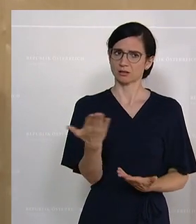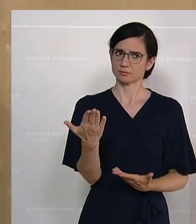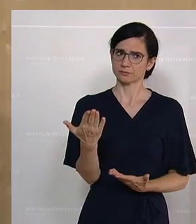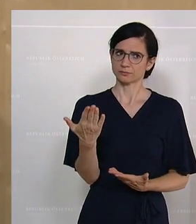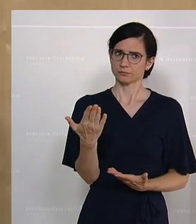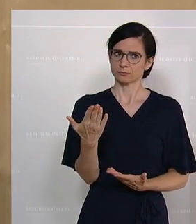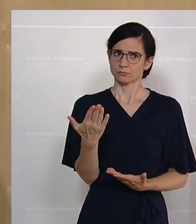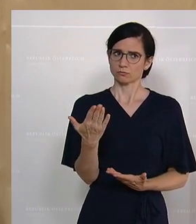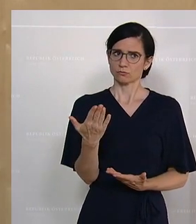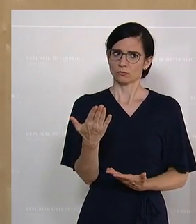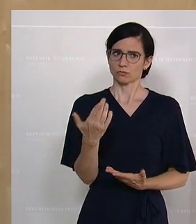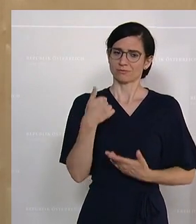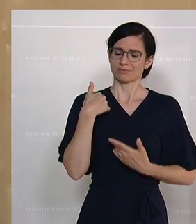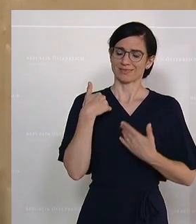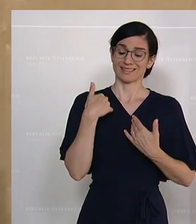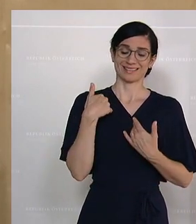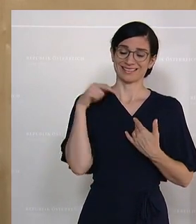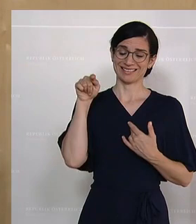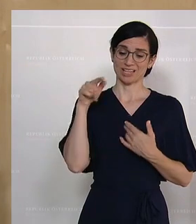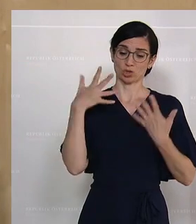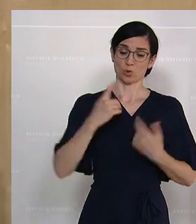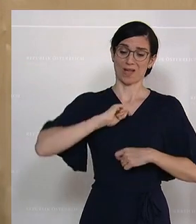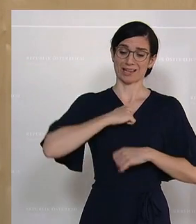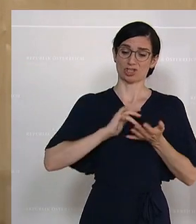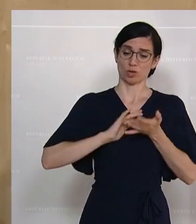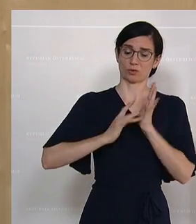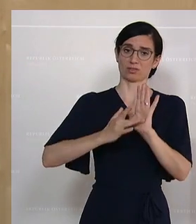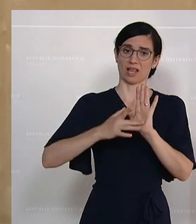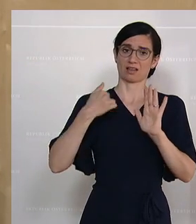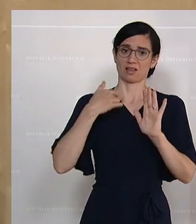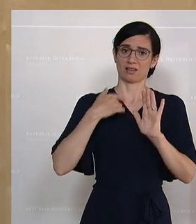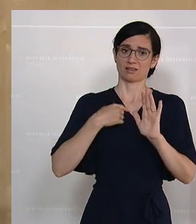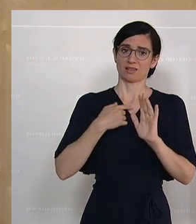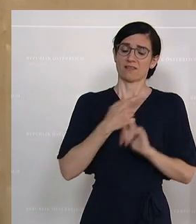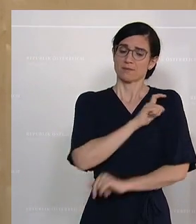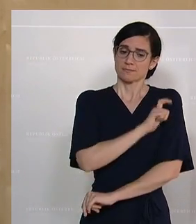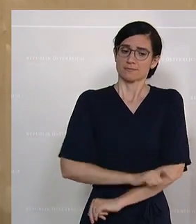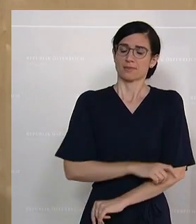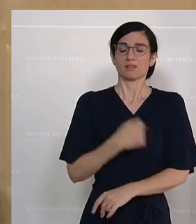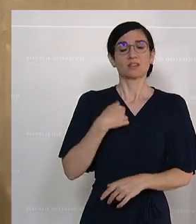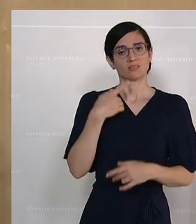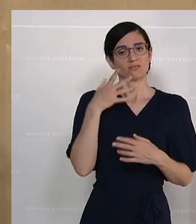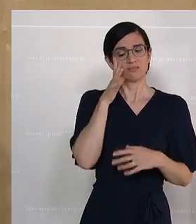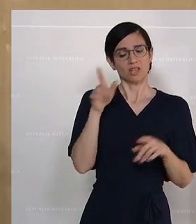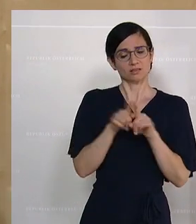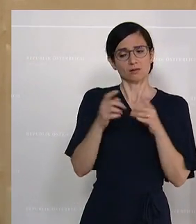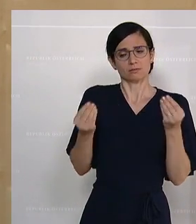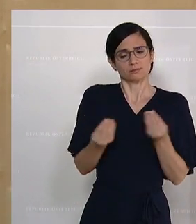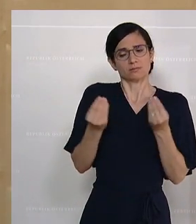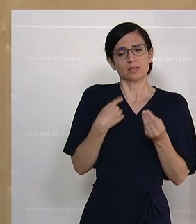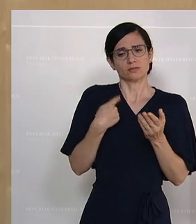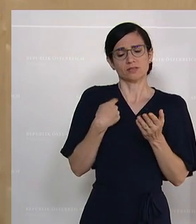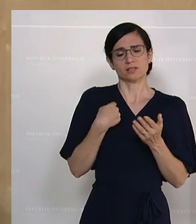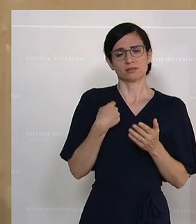dieses wird uns was kosten dieses wird gesellschaften in europa zumindest vorübergehend man kann sie